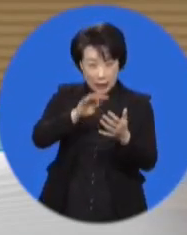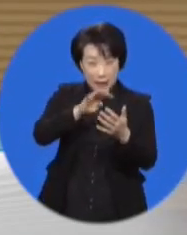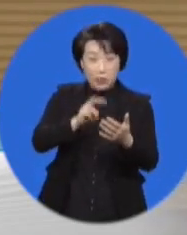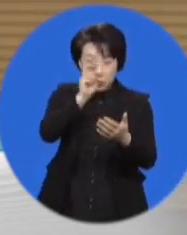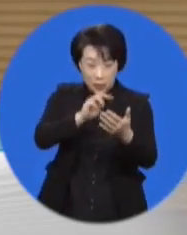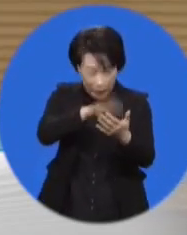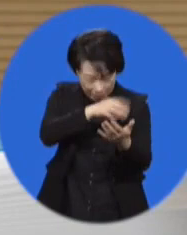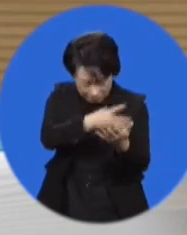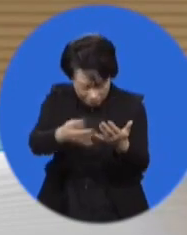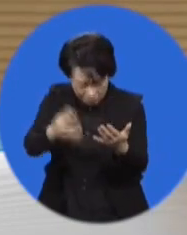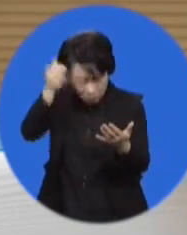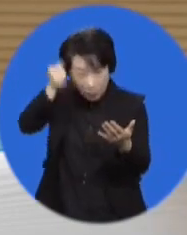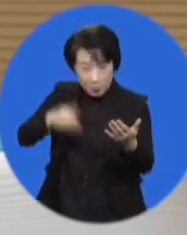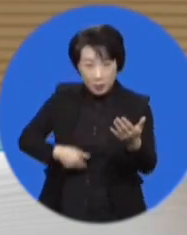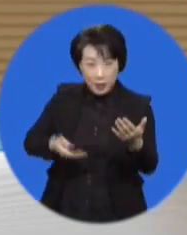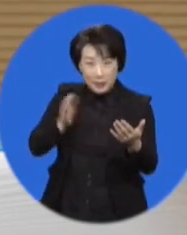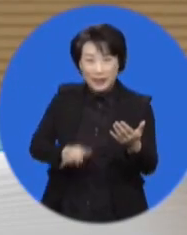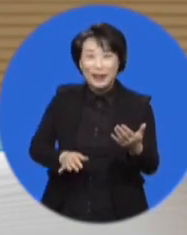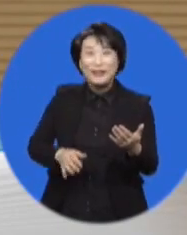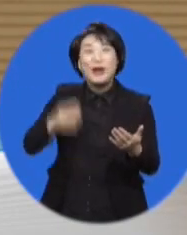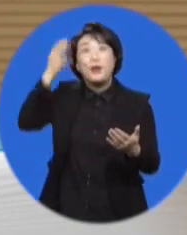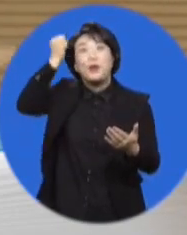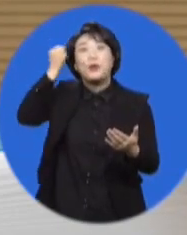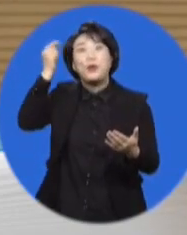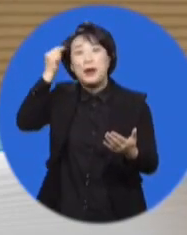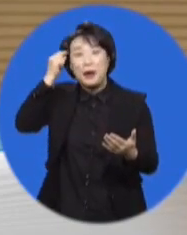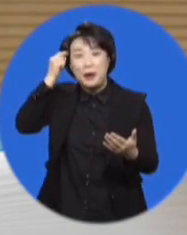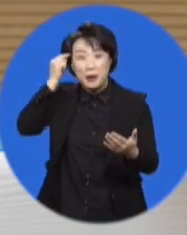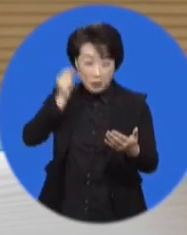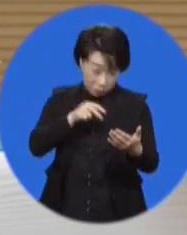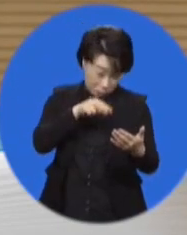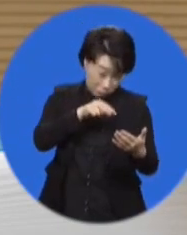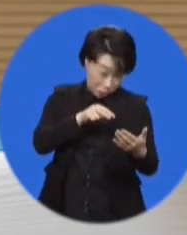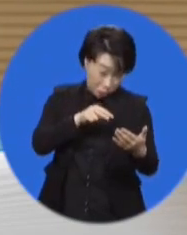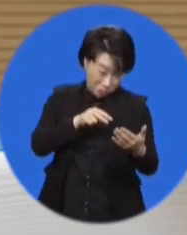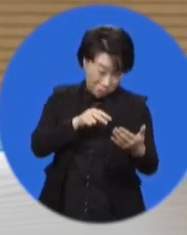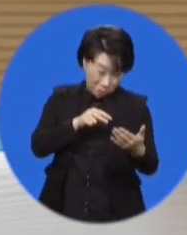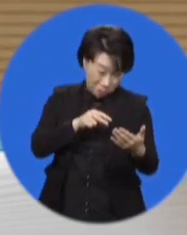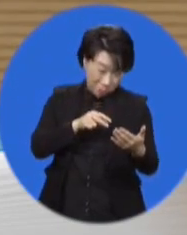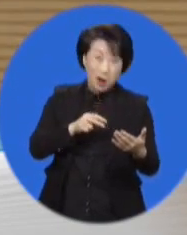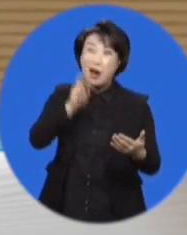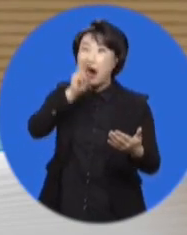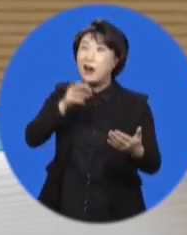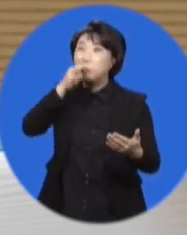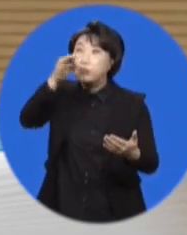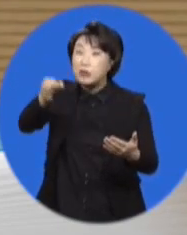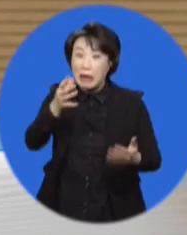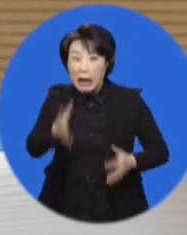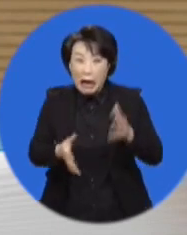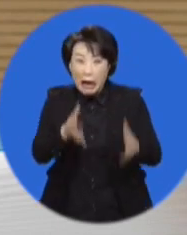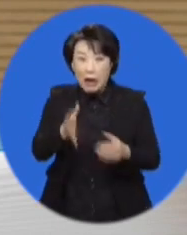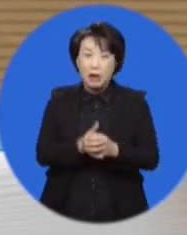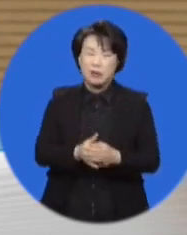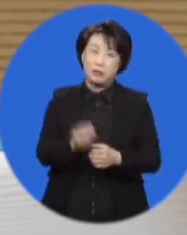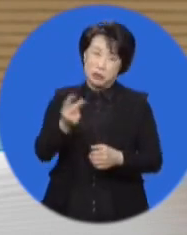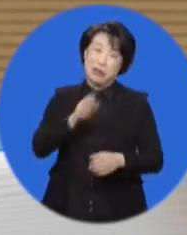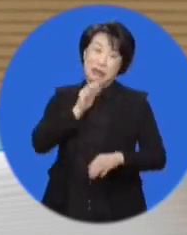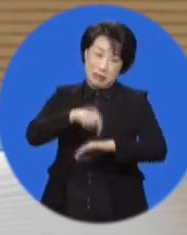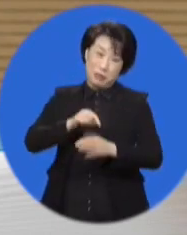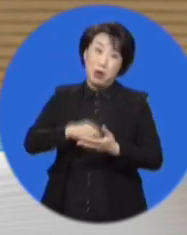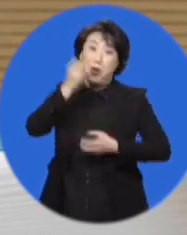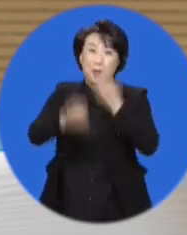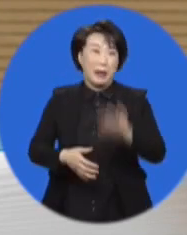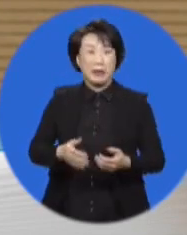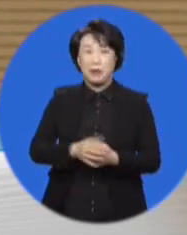되는데. 근데 왜 외우느냐? 악보를 보고 오면 더듬적거리죠. 그리고 진실한 고백이 안